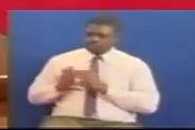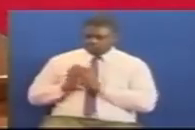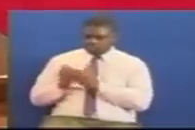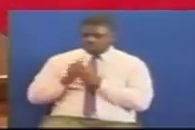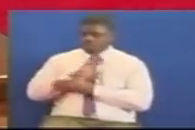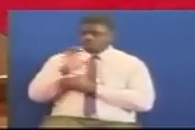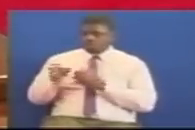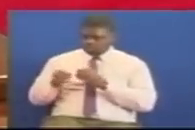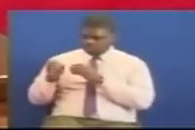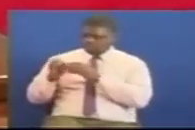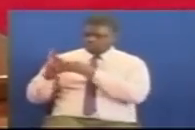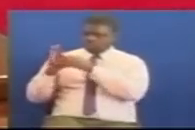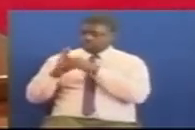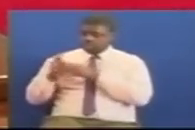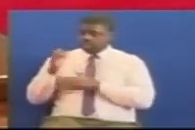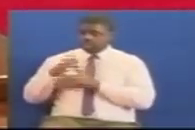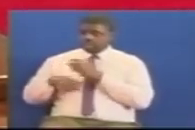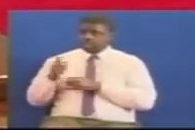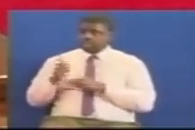wote kushiriki katika